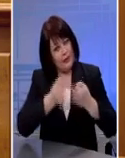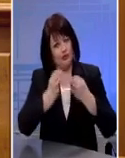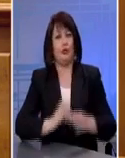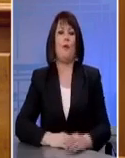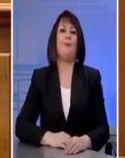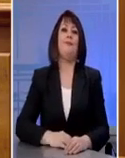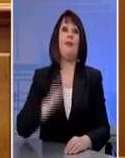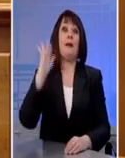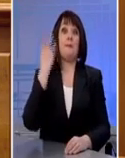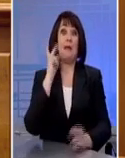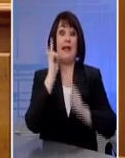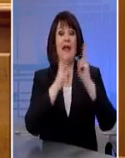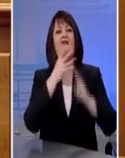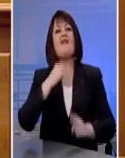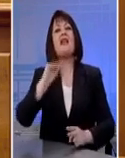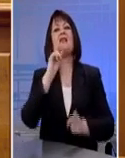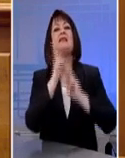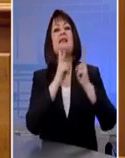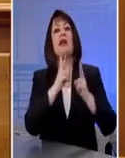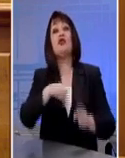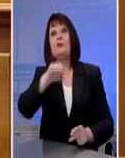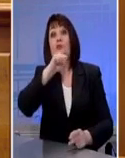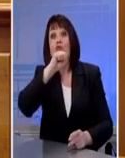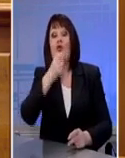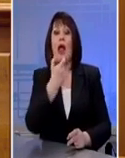Κάποτε κατηγόρησαν τον Ελευθέριο Βενιζέλο ότι είναι αγγλόφιλος.